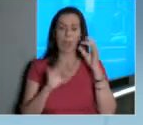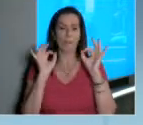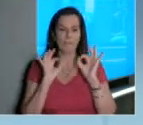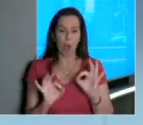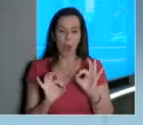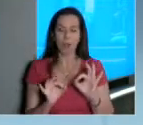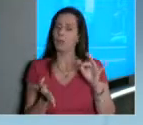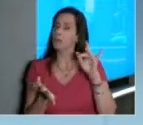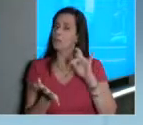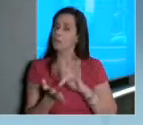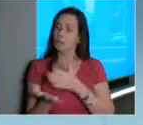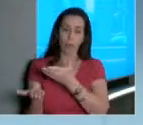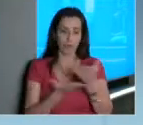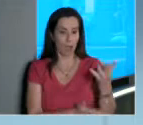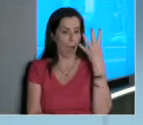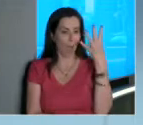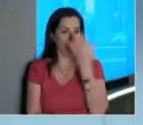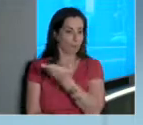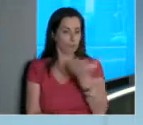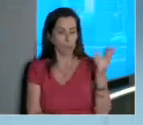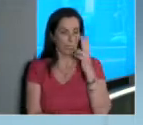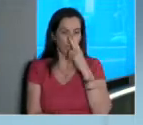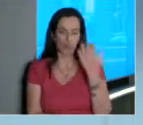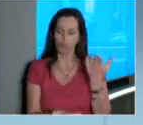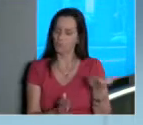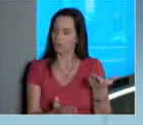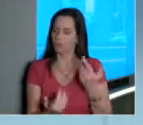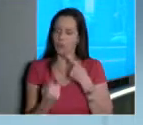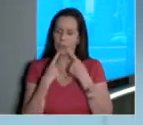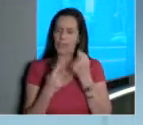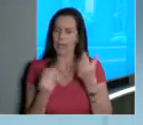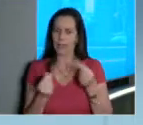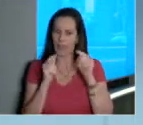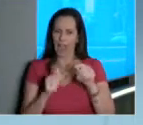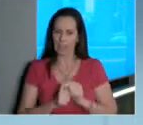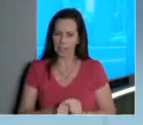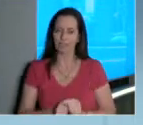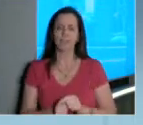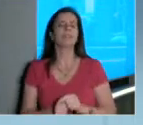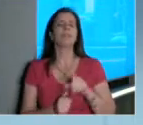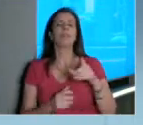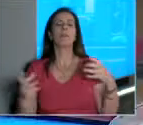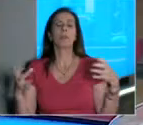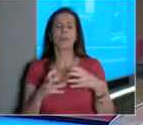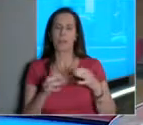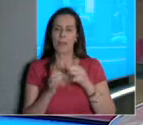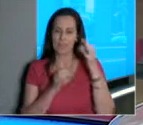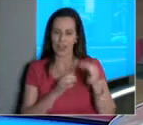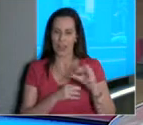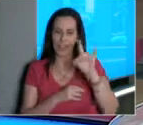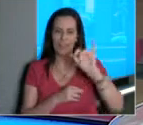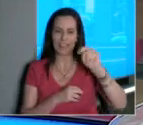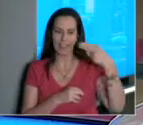בפועל. נמצאים איתנו כאן ארבעה שנסו לפתוח את העירייה ולדבר קצת על העניין הזה. דינה דיין מתנועת